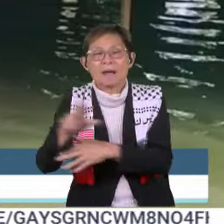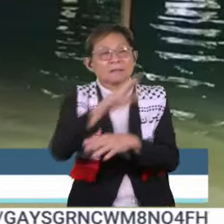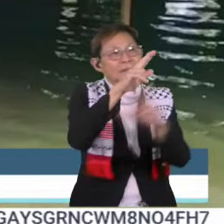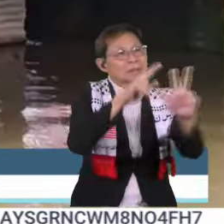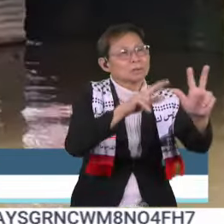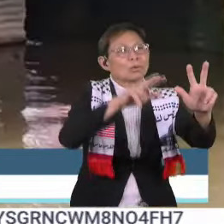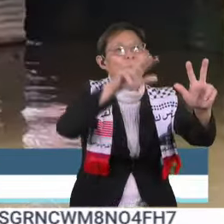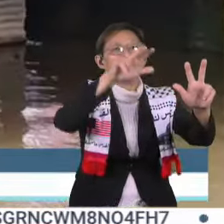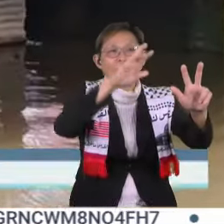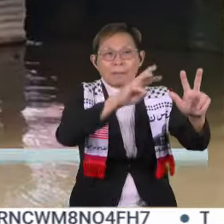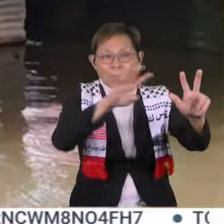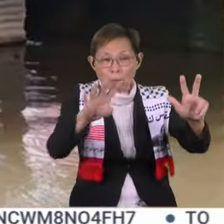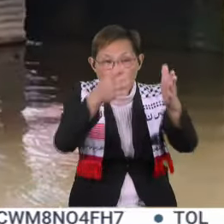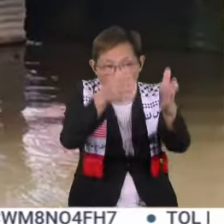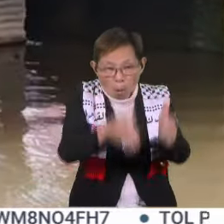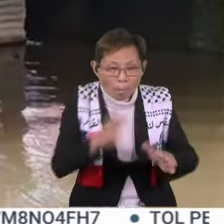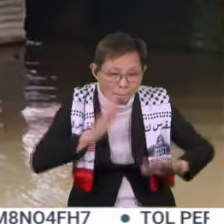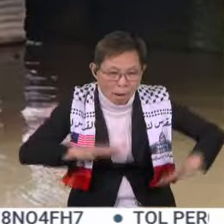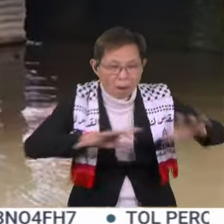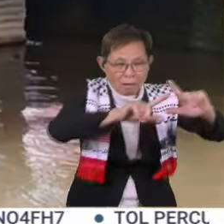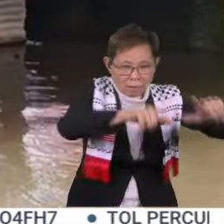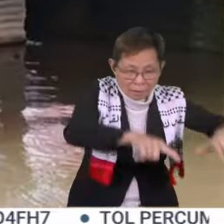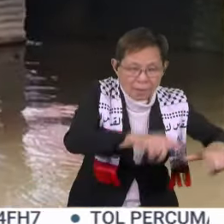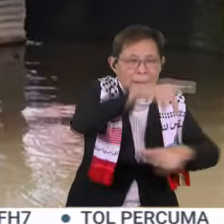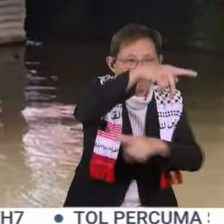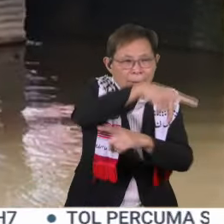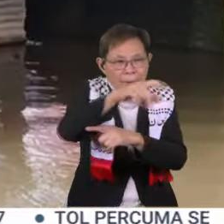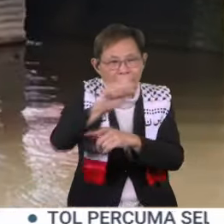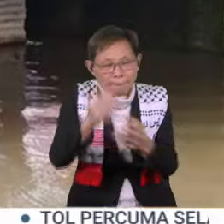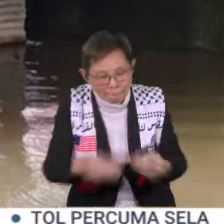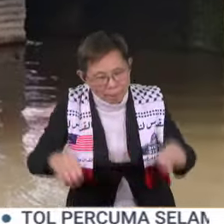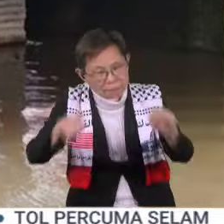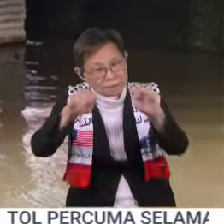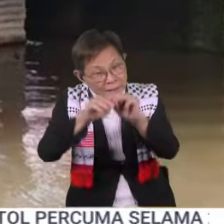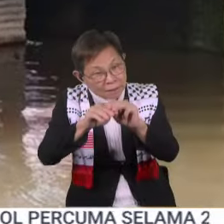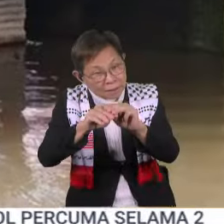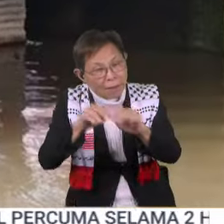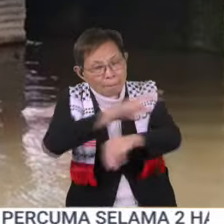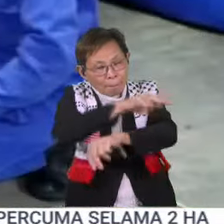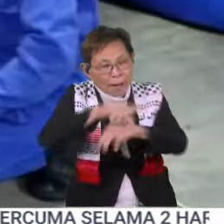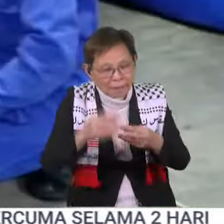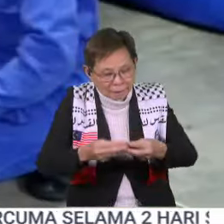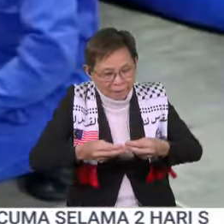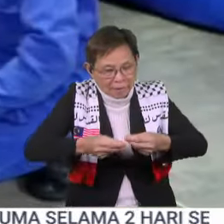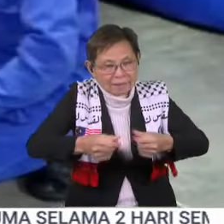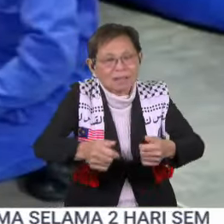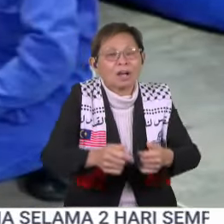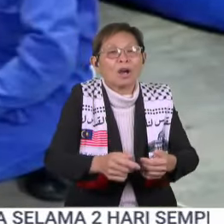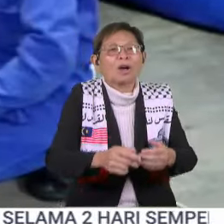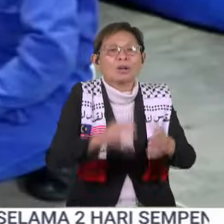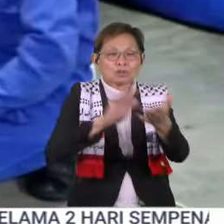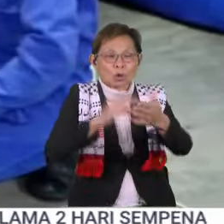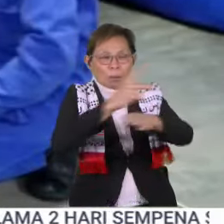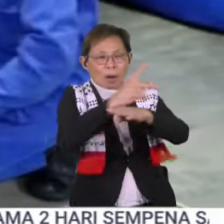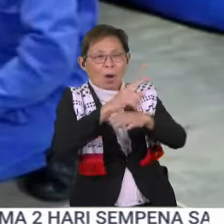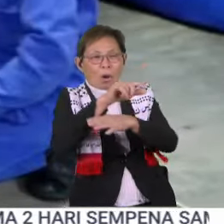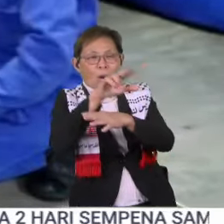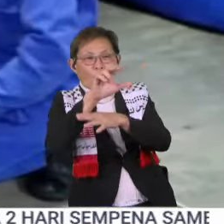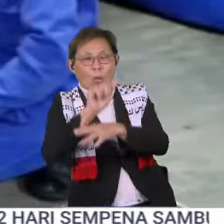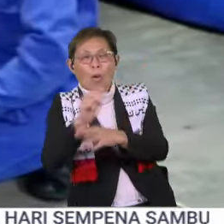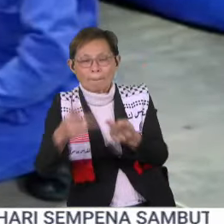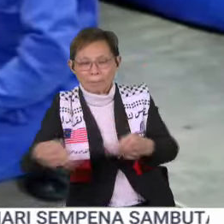354. Selain itu, penduduk terjejas juga ditempatkan termasuklah di PPS Masjid Mukim Padang Licin, Sekolah Menengah Kebangsaan Gual Priok dan Sekolah Kebangsaan